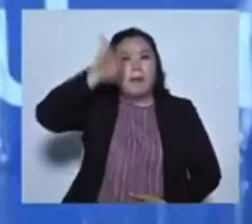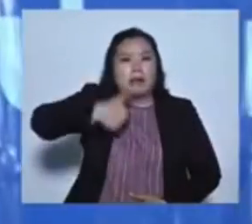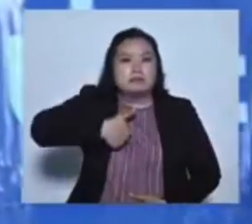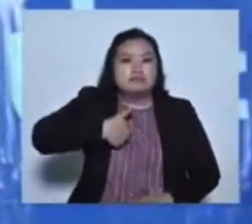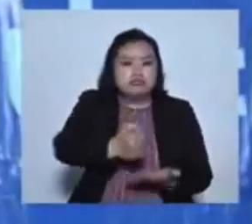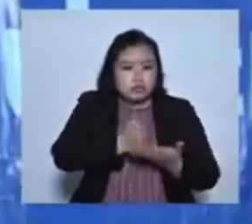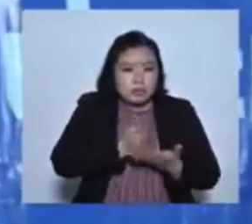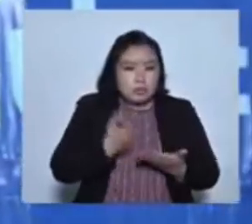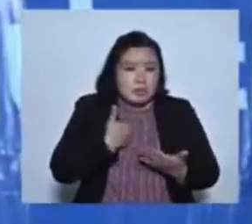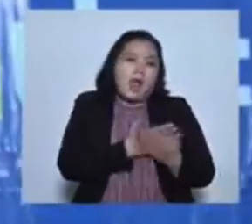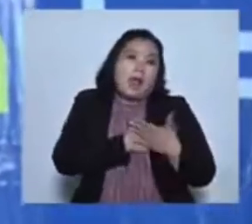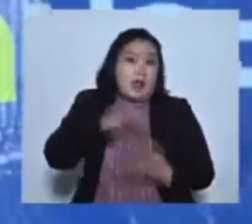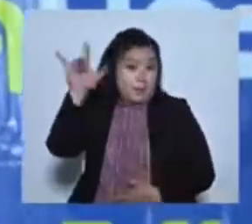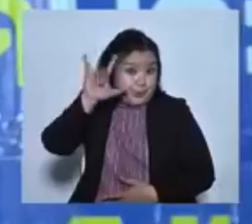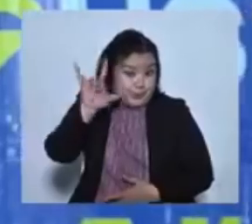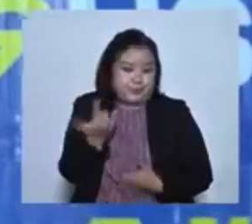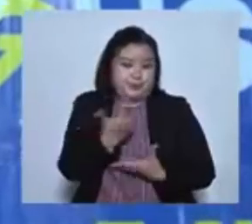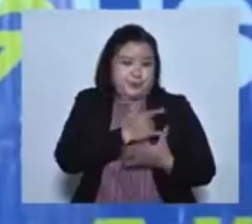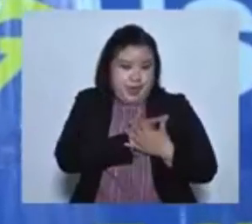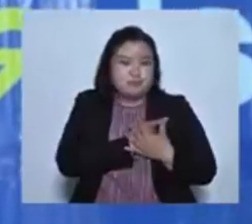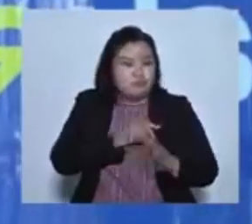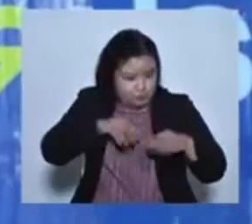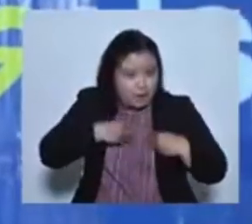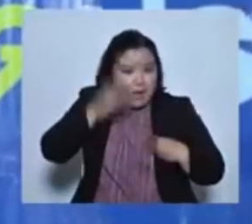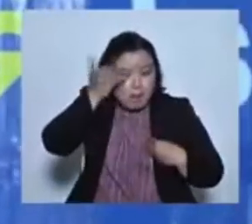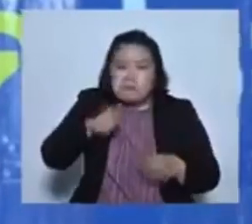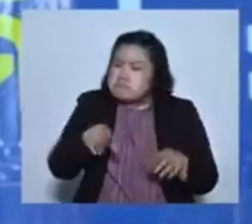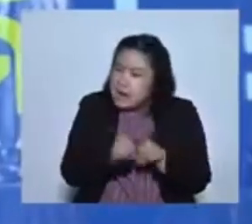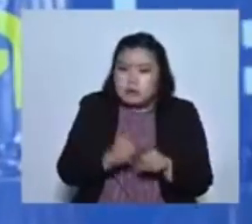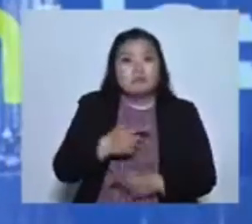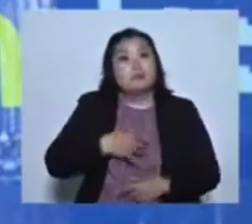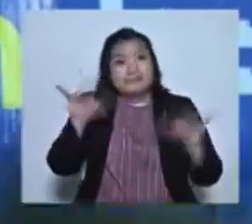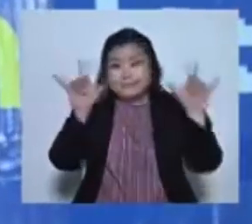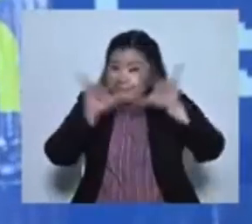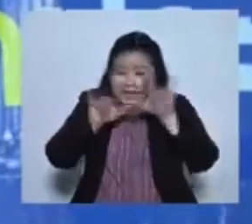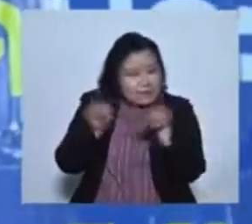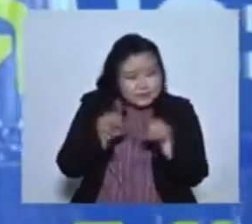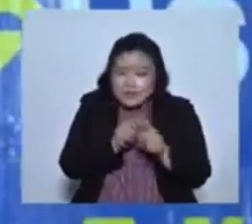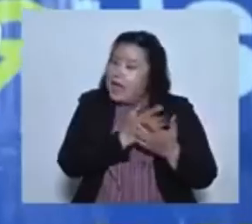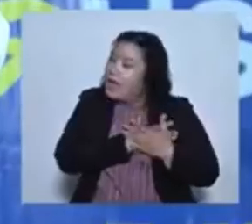จขอบคุณในความรักที่ให้ผมมาผมตอบสนองให้ท่านไม่น้อยไปกว่าที่ท่านให้กับผม